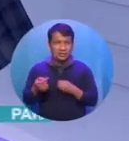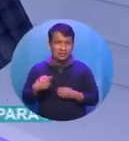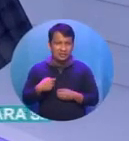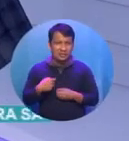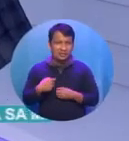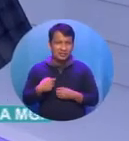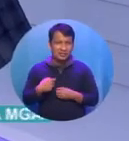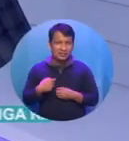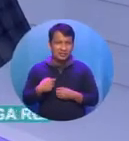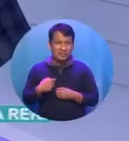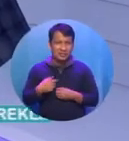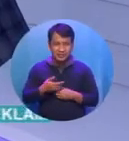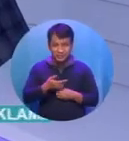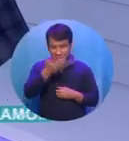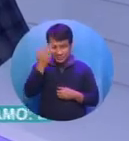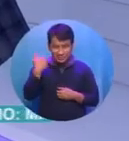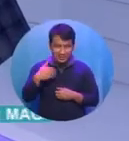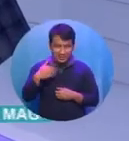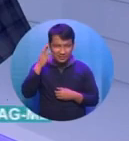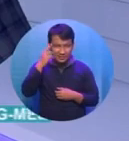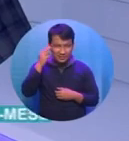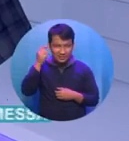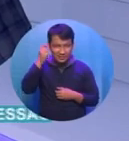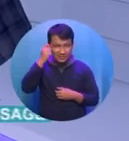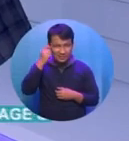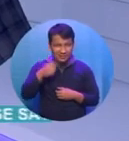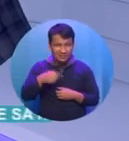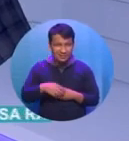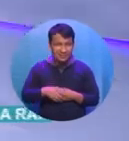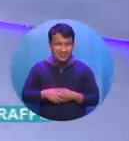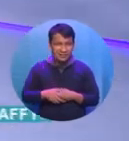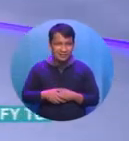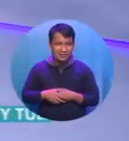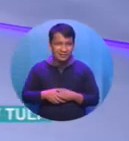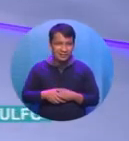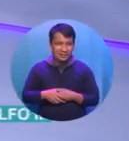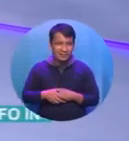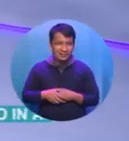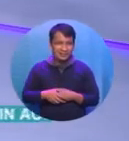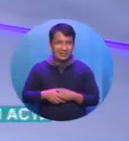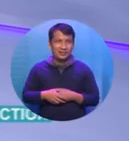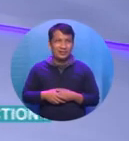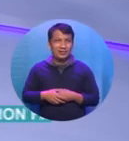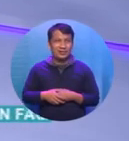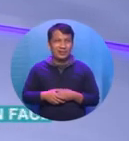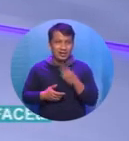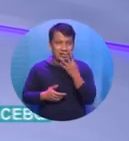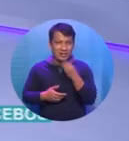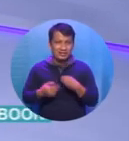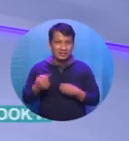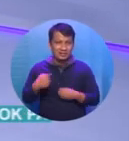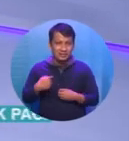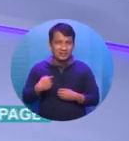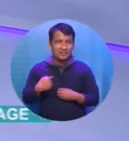eh. May amnesia ako. Nanay po ni, nanay ni Julie, nanay ni Janet to. Ah, ako, sino ako?